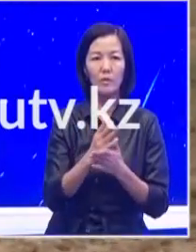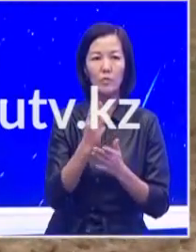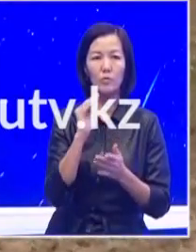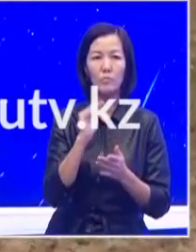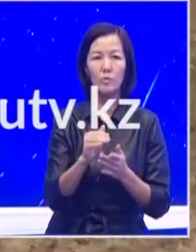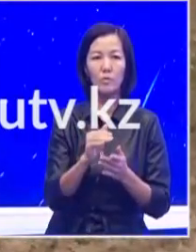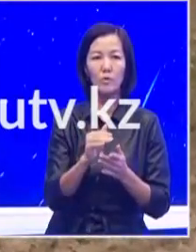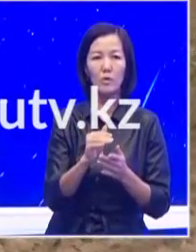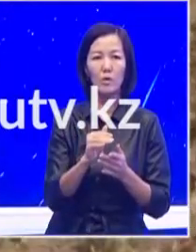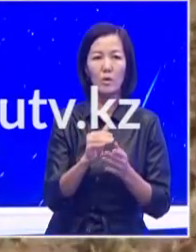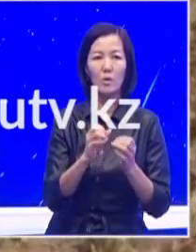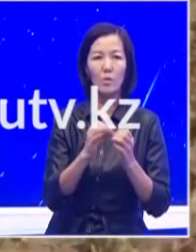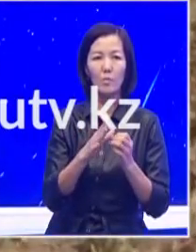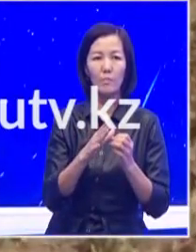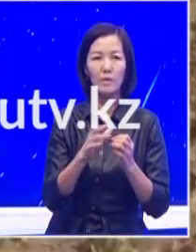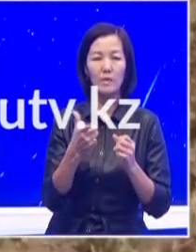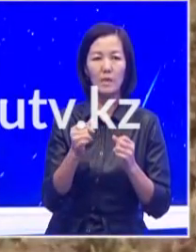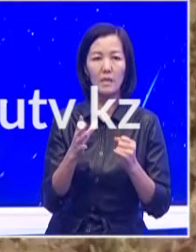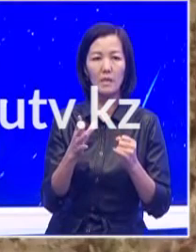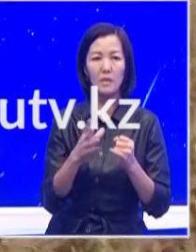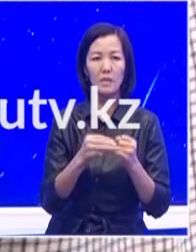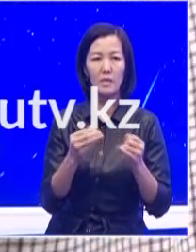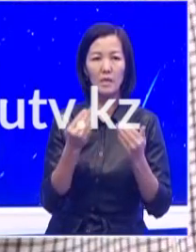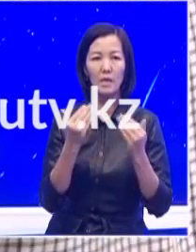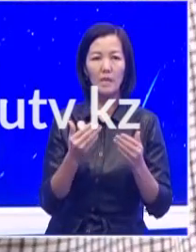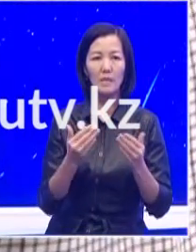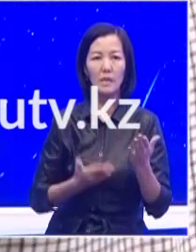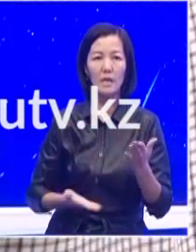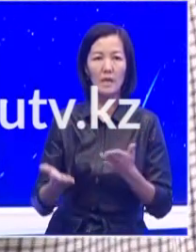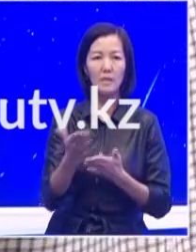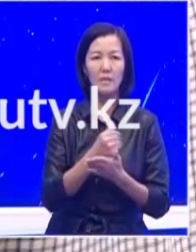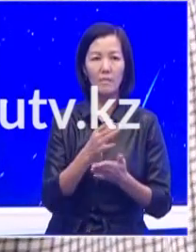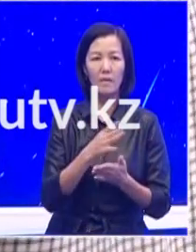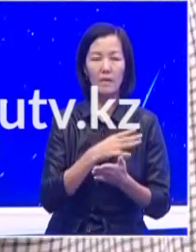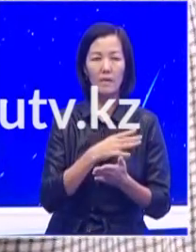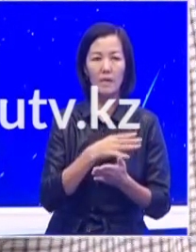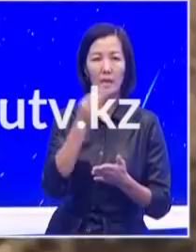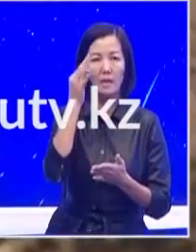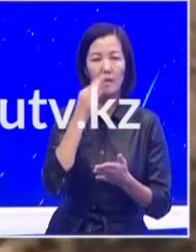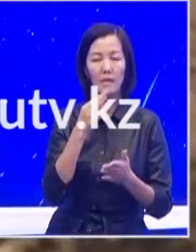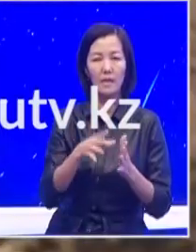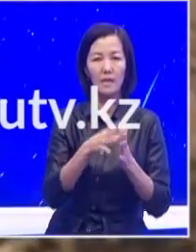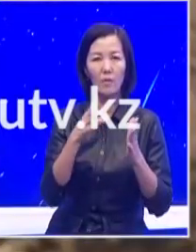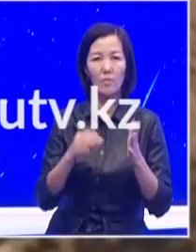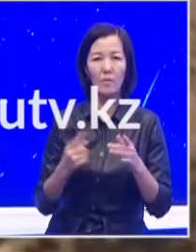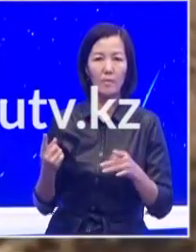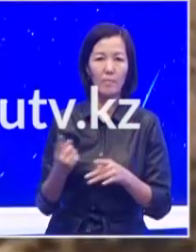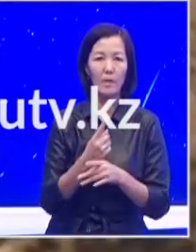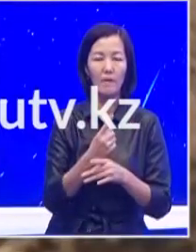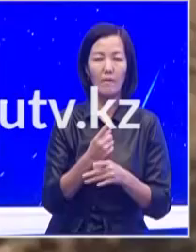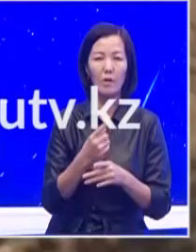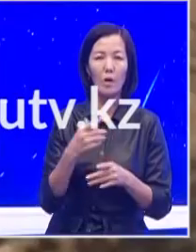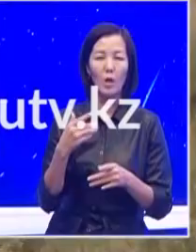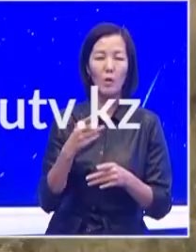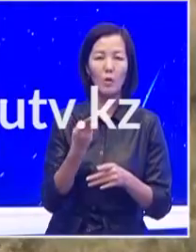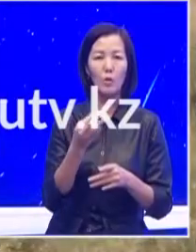алқапқа қант қызылшасын септі. Қазір егіннің 30% қазылып алынған. Тәтті түбірдің өнімділігі ең бірінші тұқымға байланысты.